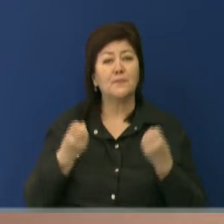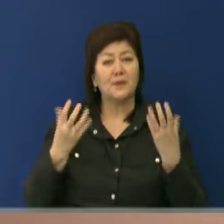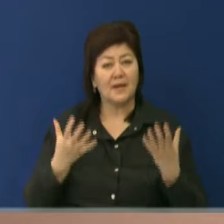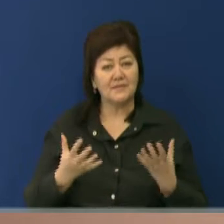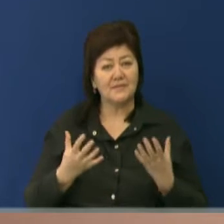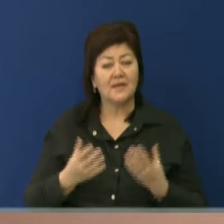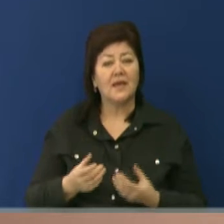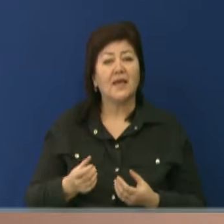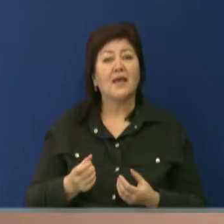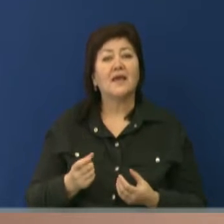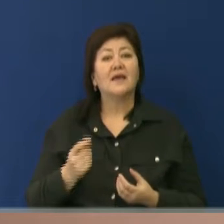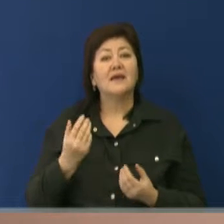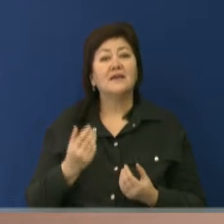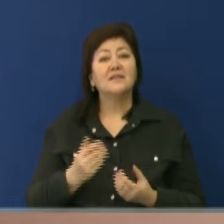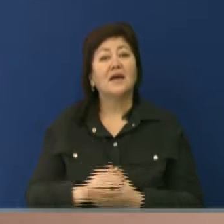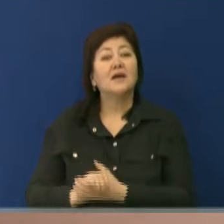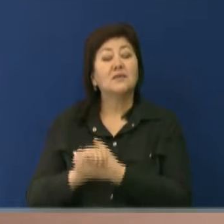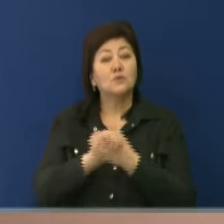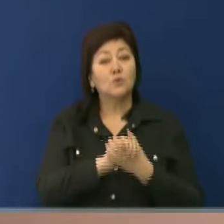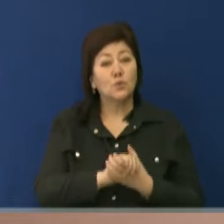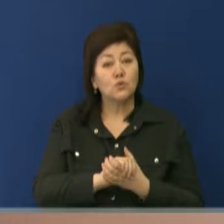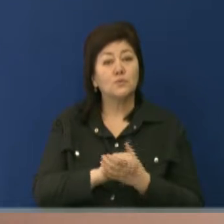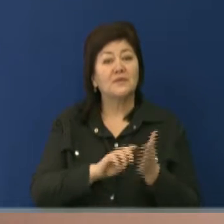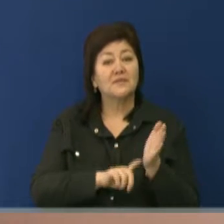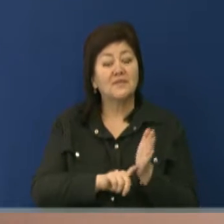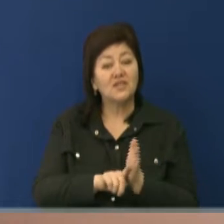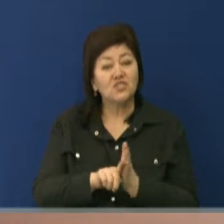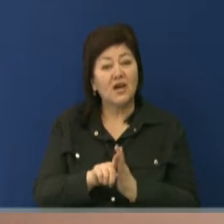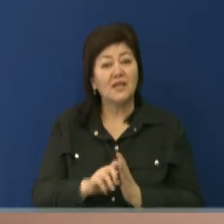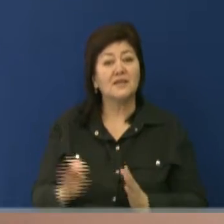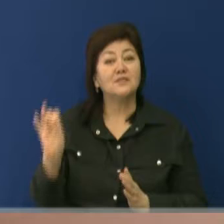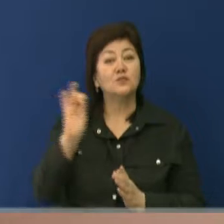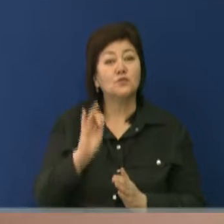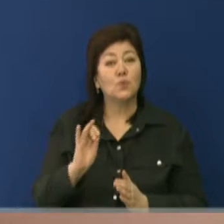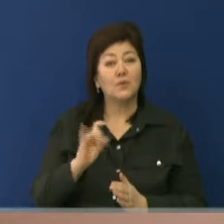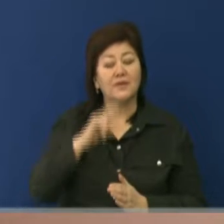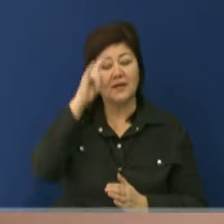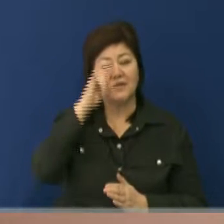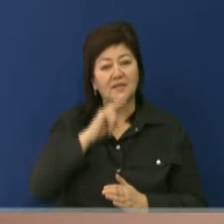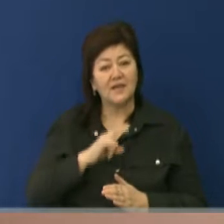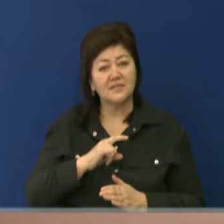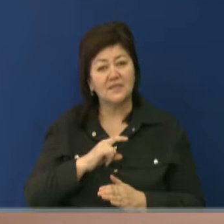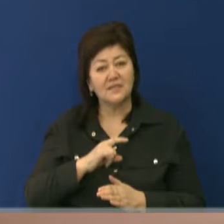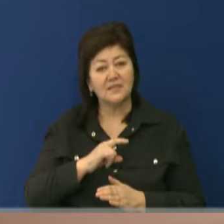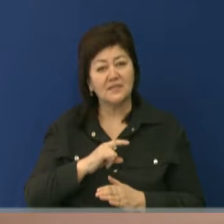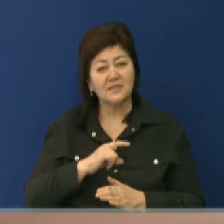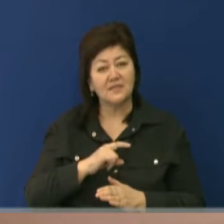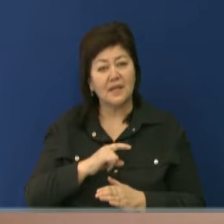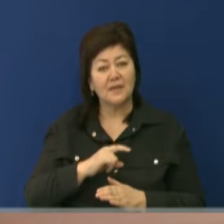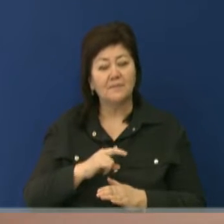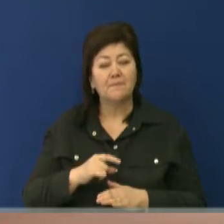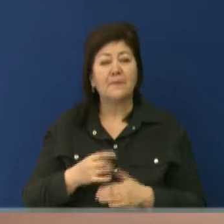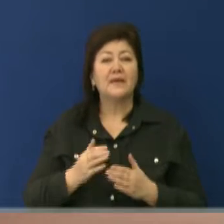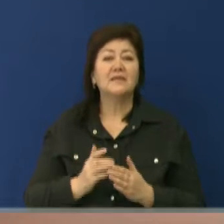барлық этникалық топтардың бірлігінің арқасында бастау алған тарихи дата. Мұны мен өзара көмек, қолдау, ризашылық, достық